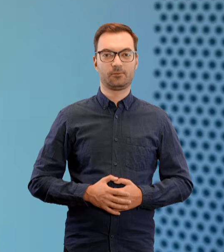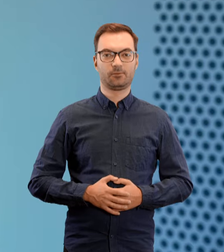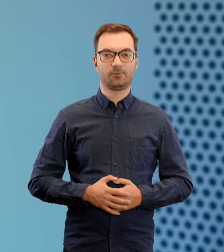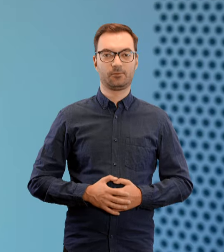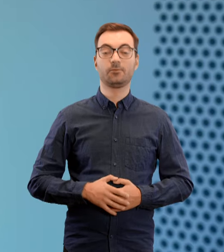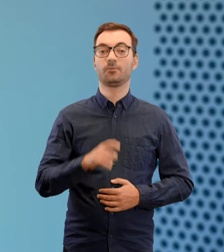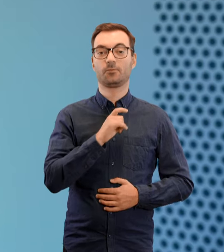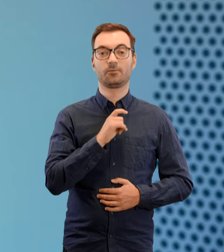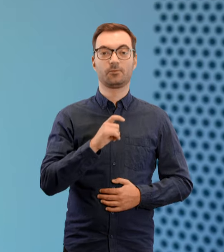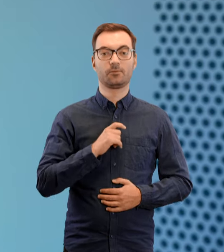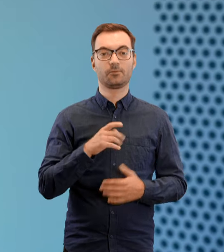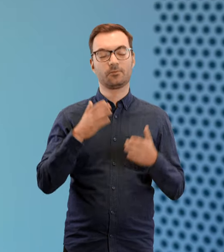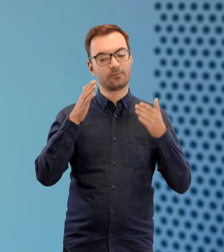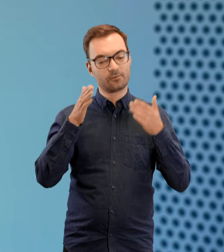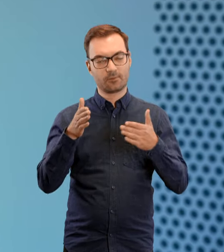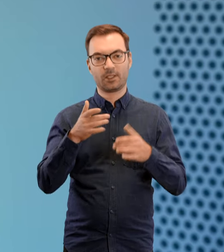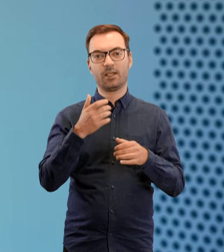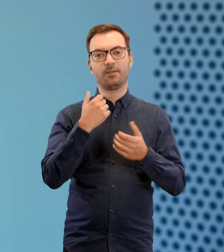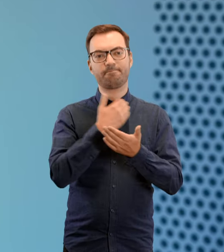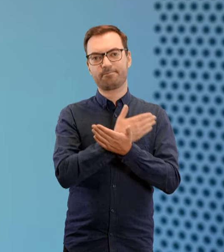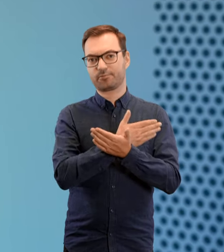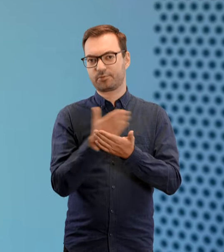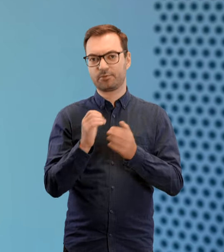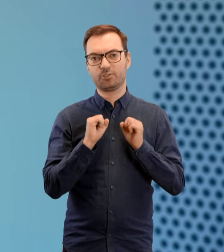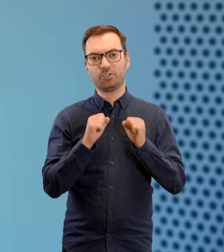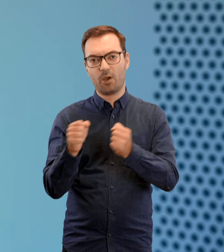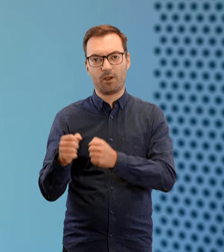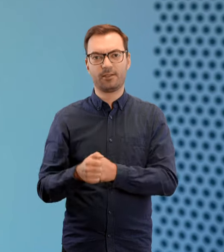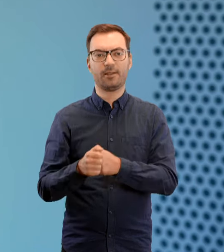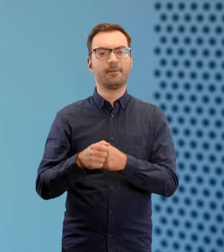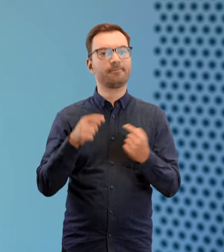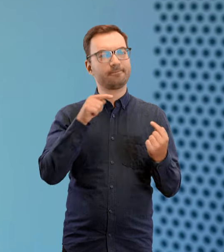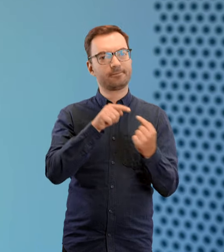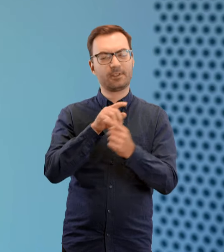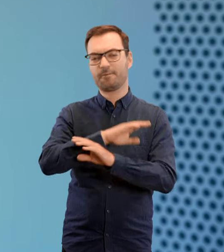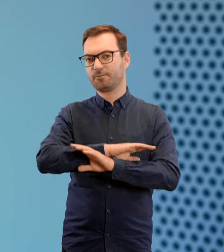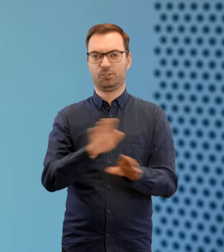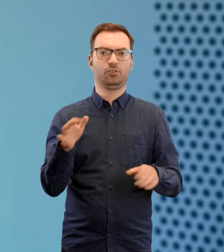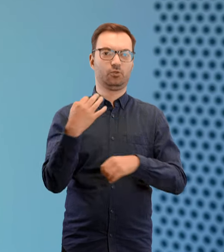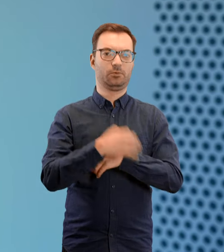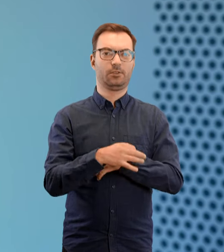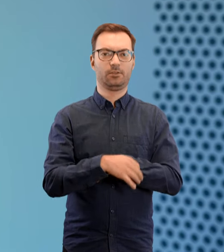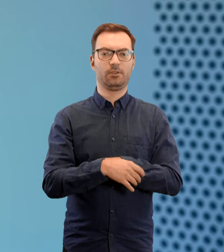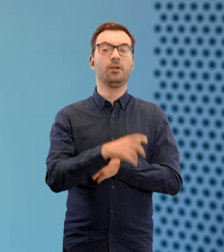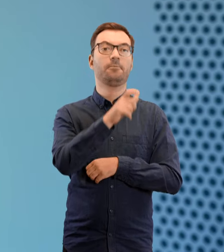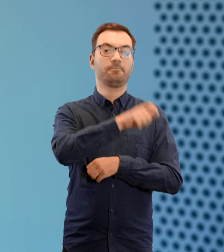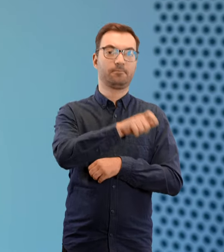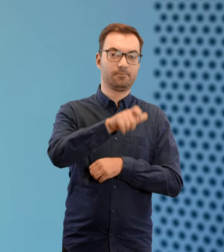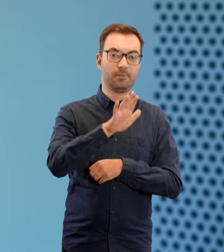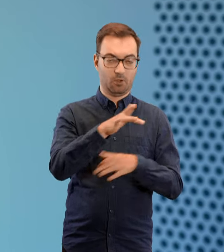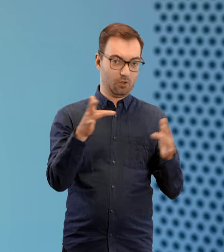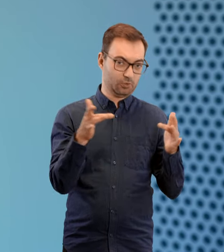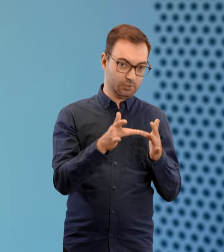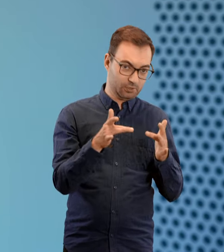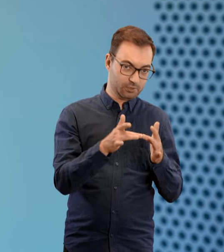W biurze zajmujemy się działaniami obejmującymi wszystkich studentów, zarówno tych, którzy posiadają orzeczenia